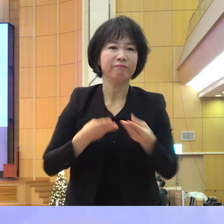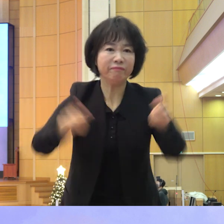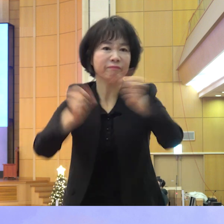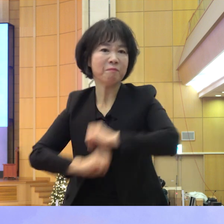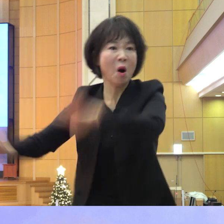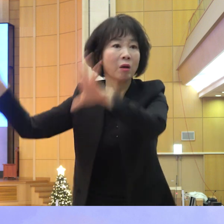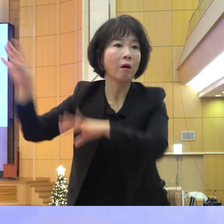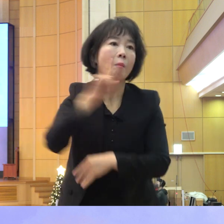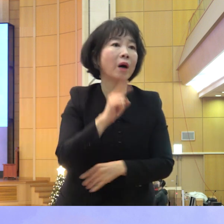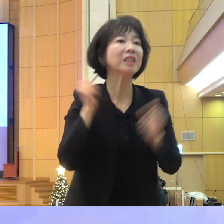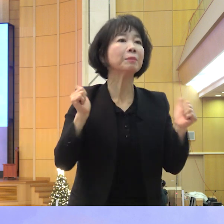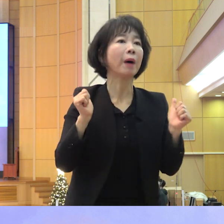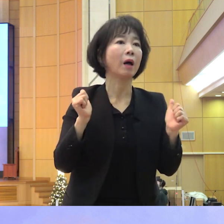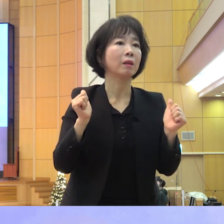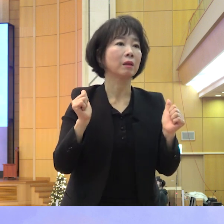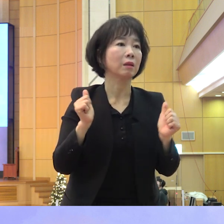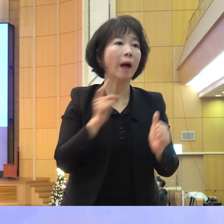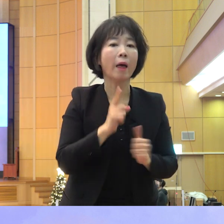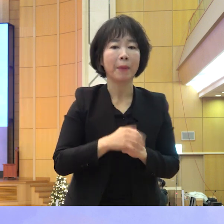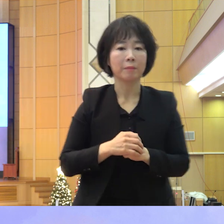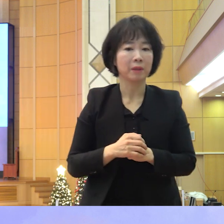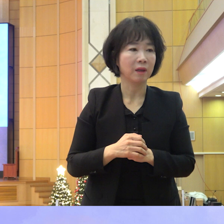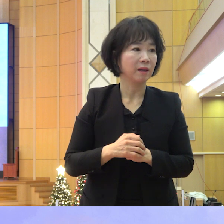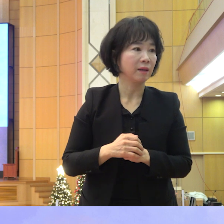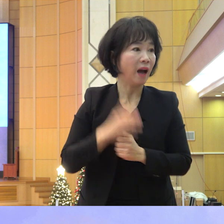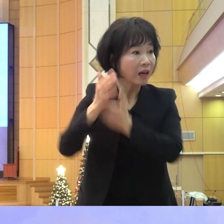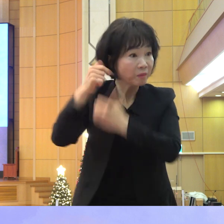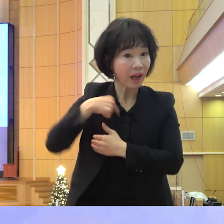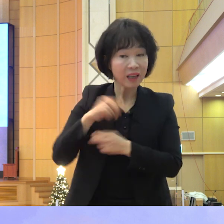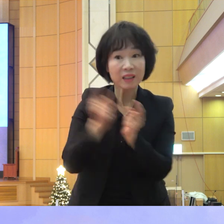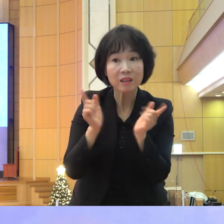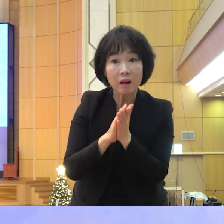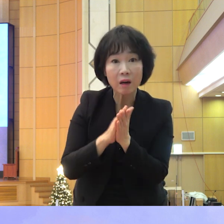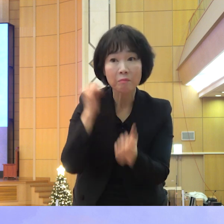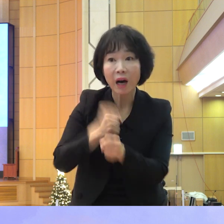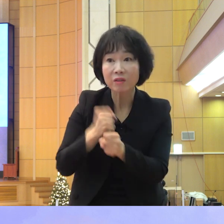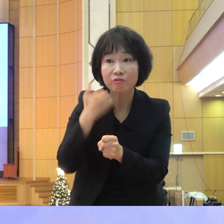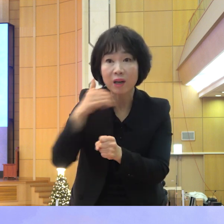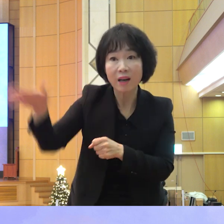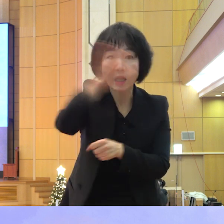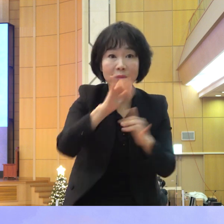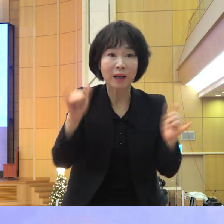이 땅에서 쓸어버리다, 싹 쓸어버리겠다.